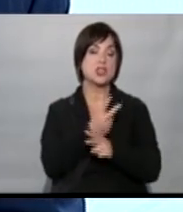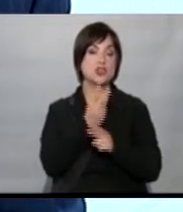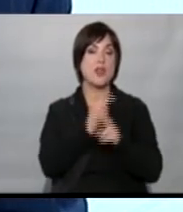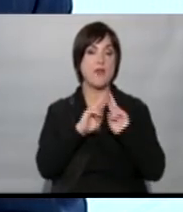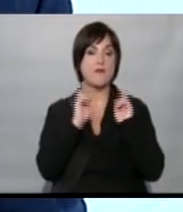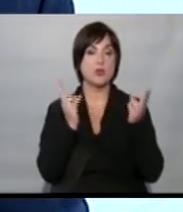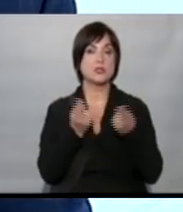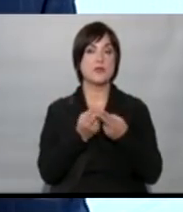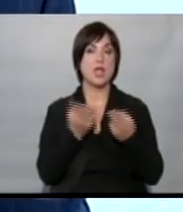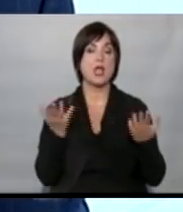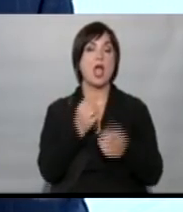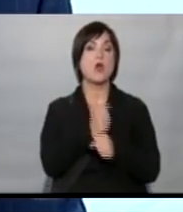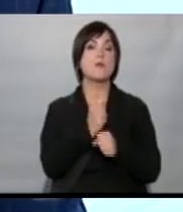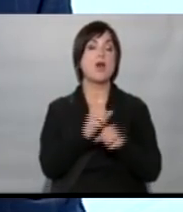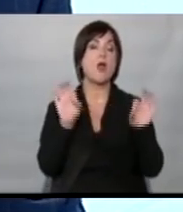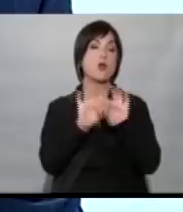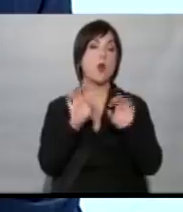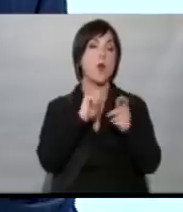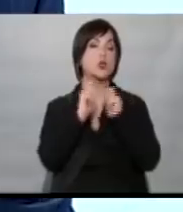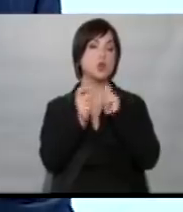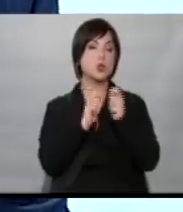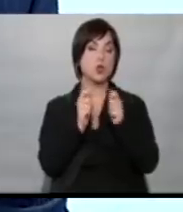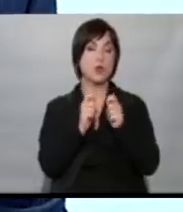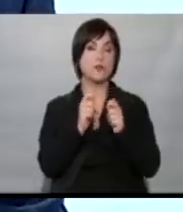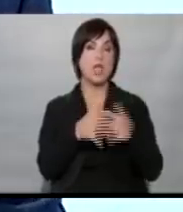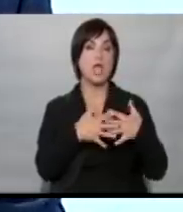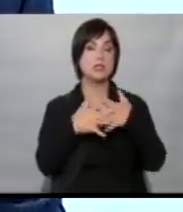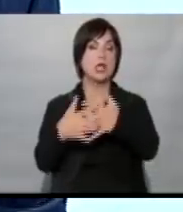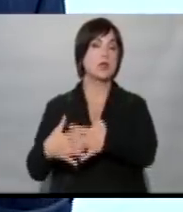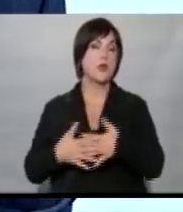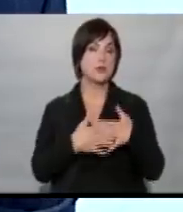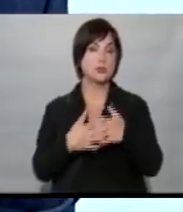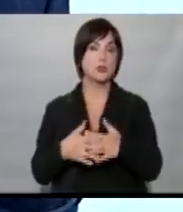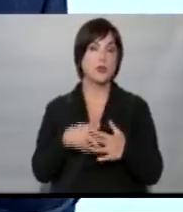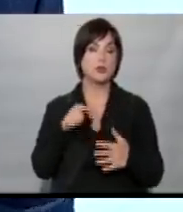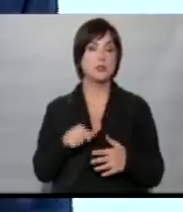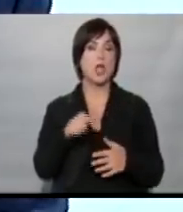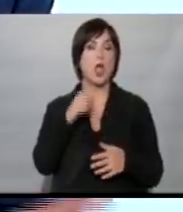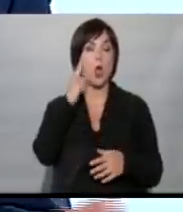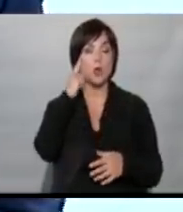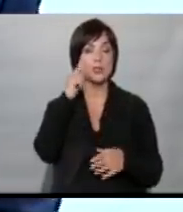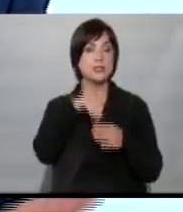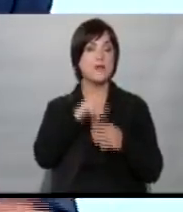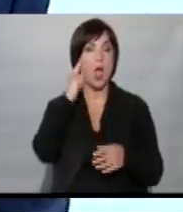Гледаме како прават компромис договори со Соединените Американски држави со Северна Кореја, кои